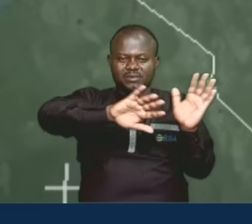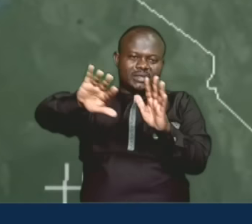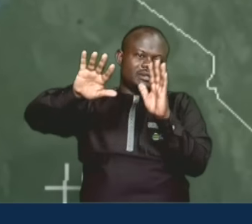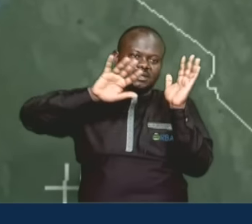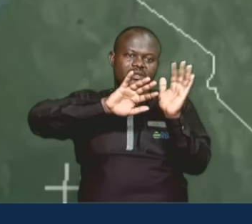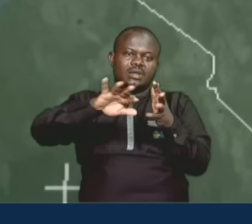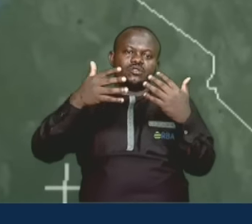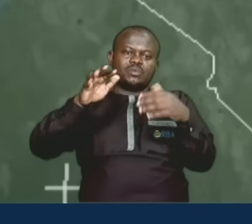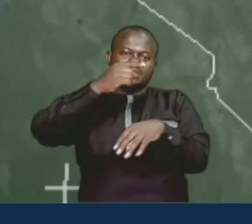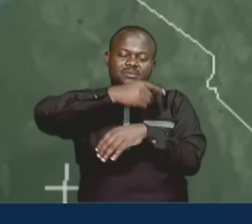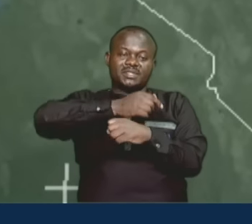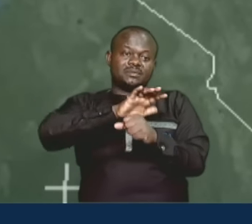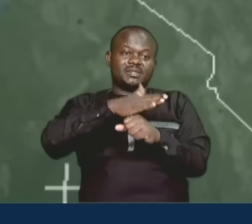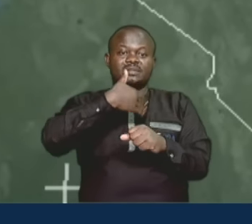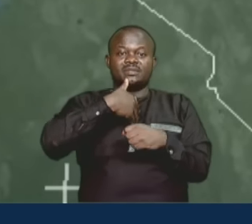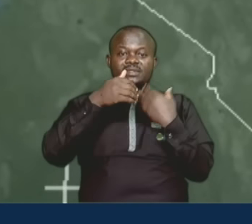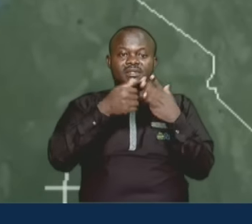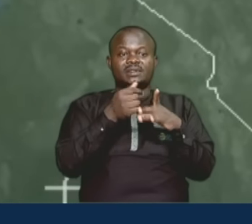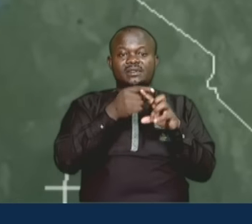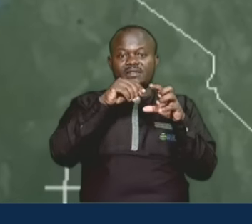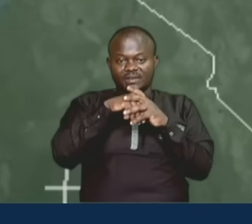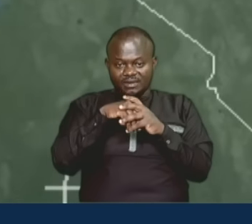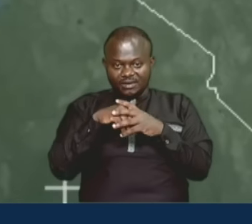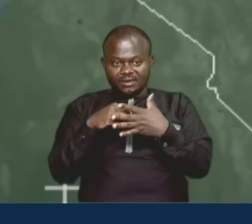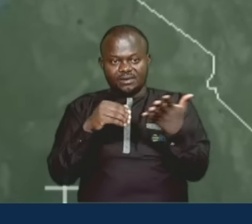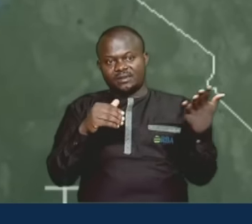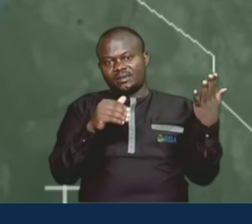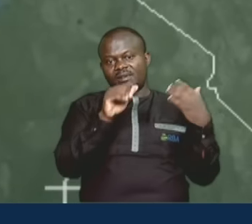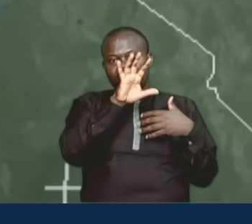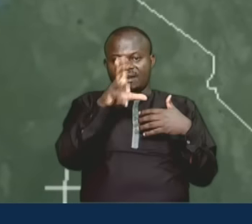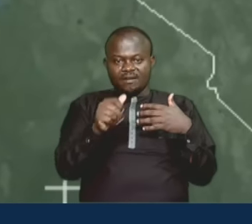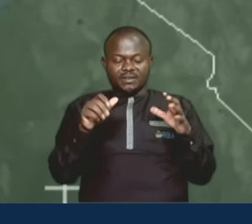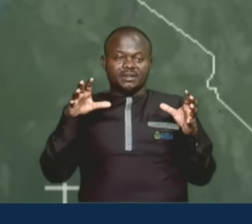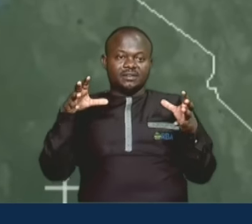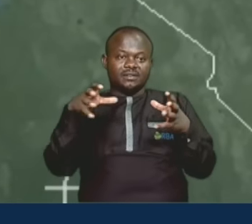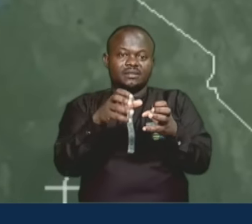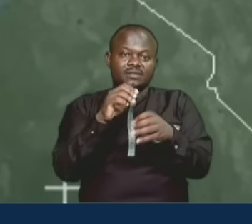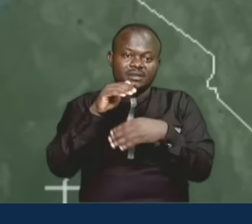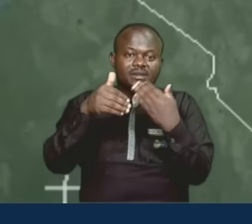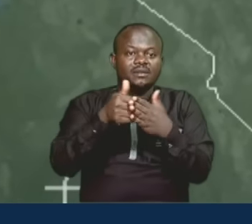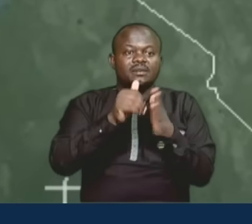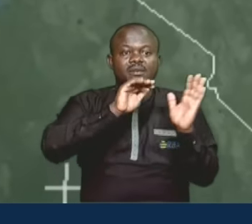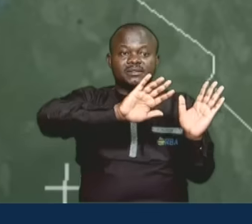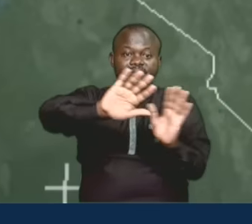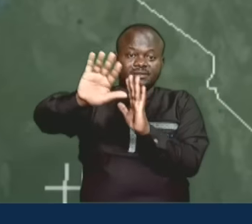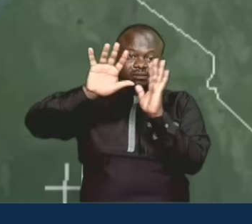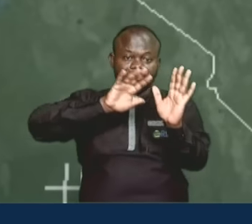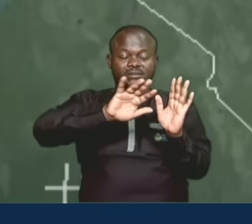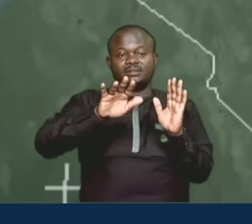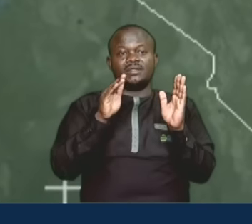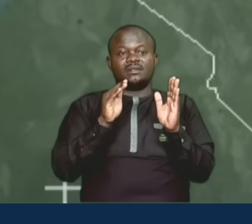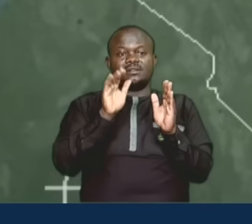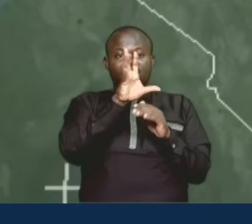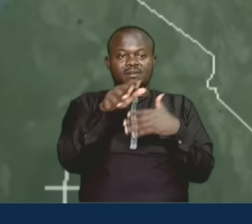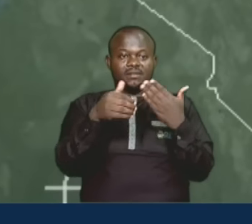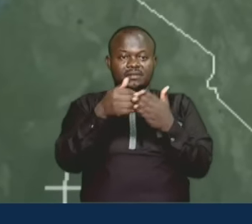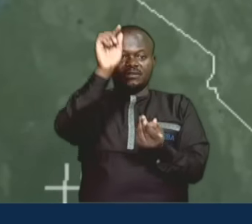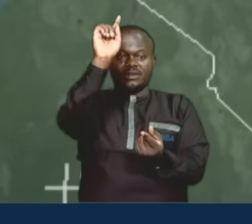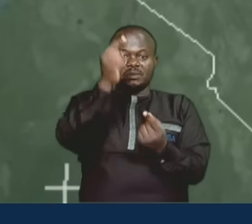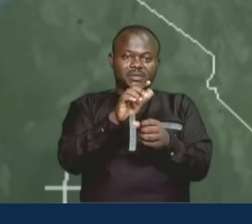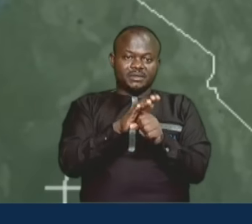dufite ryaturukaga mu bice by'iburasirazuba bwa Afurika ugahura n'umuyaga wo mu burengerazuba bwa Afurika wagabanutse mu